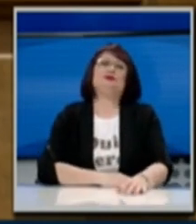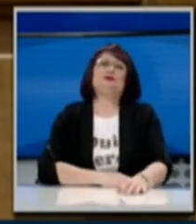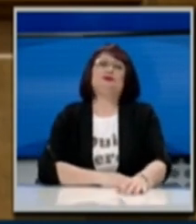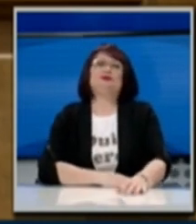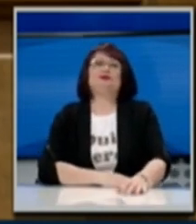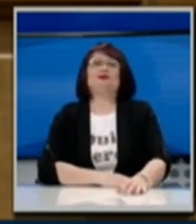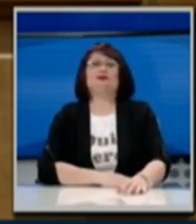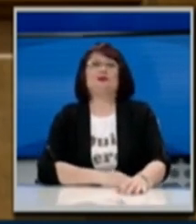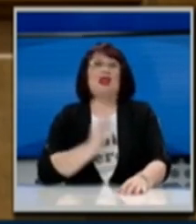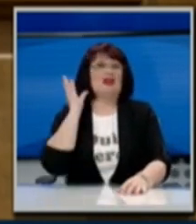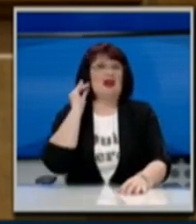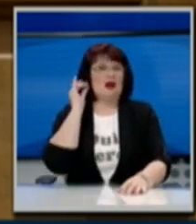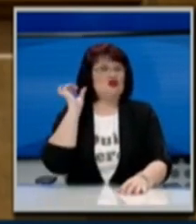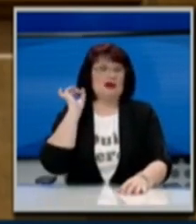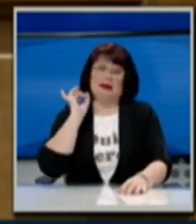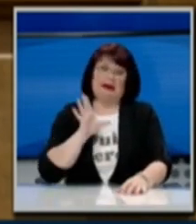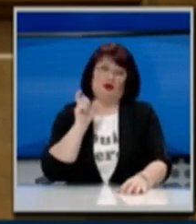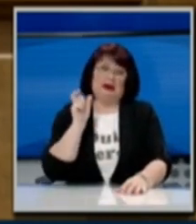Δεν την ακούσαμε.